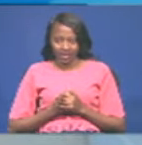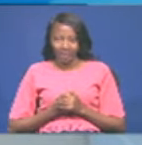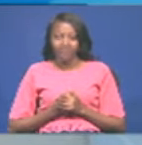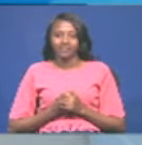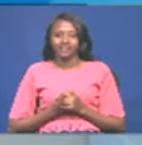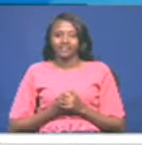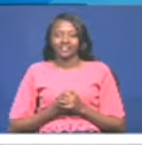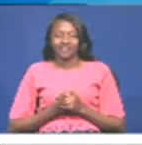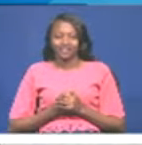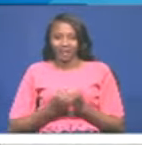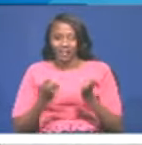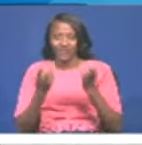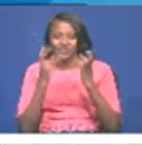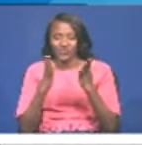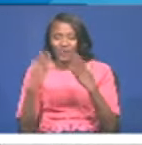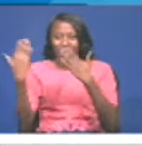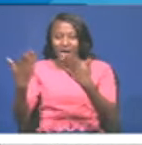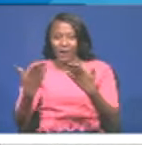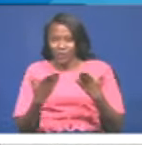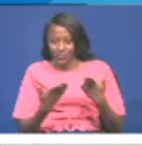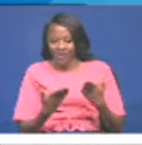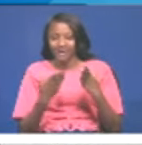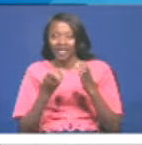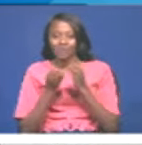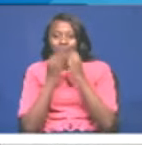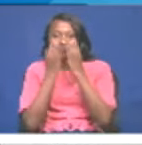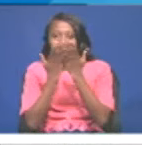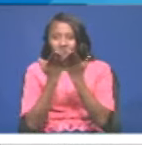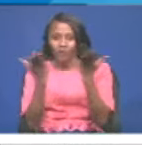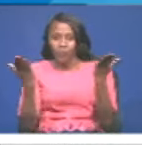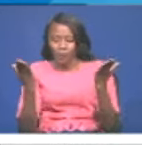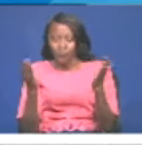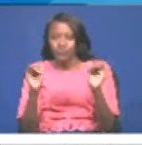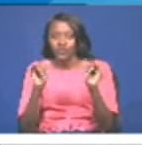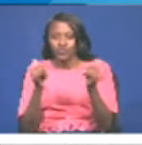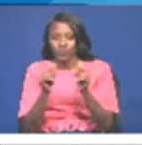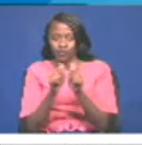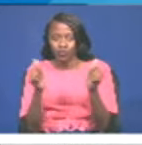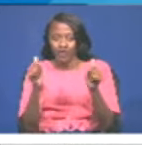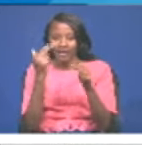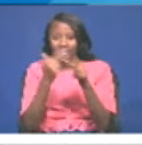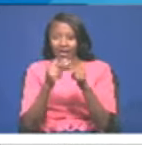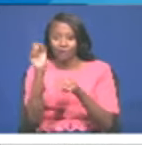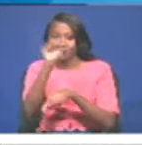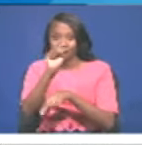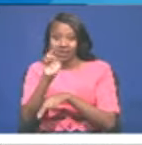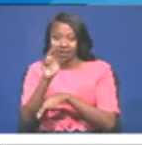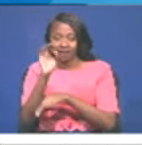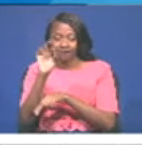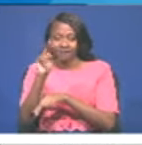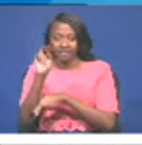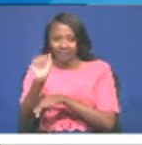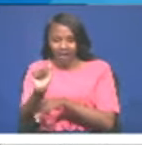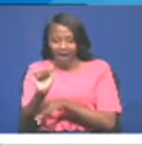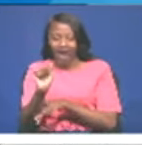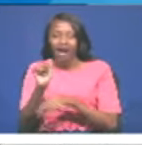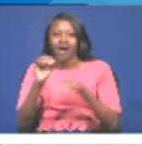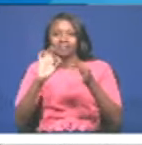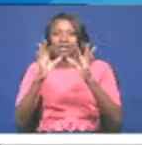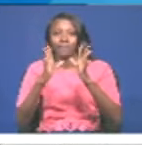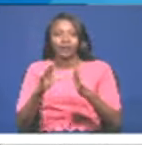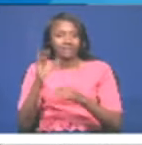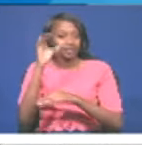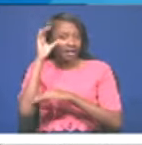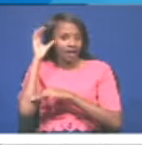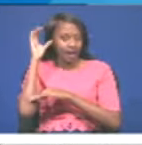Na mtazamaji, sasa karibu tuweze kukujuza taarifa hizo kwa kamilifu. Jina langu ni Sarafina Robi na wenzangu ishara ni Caroline Joroge.